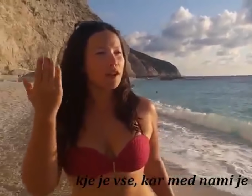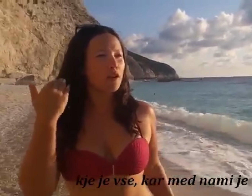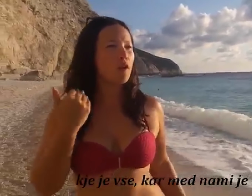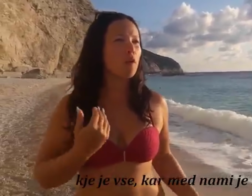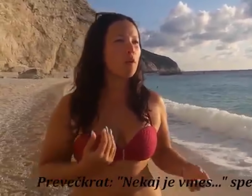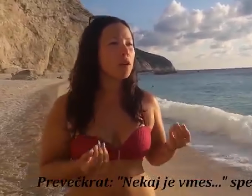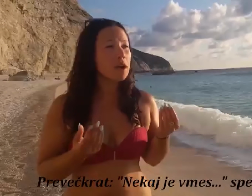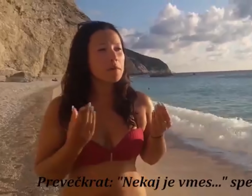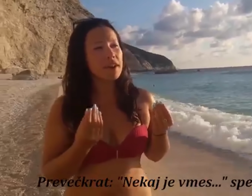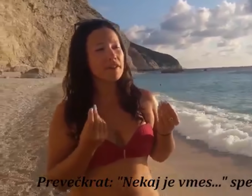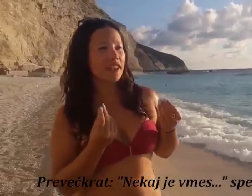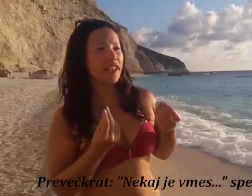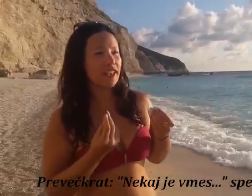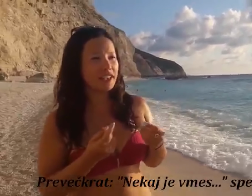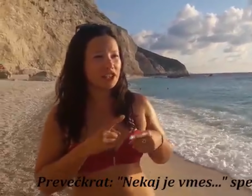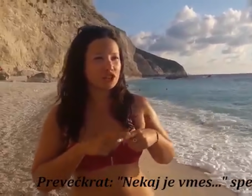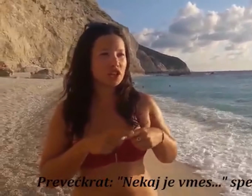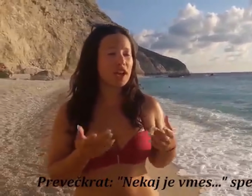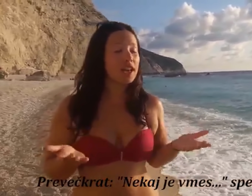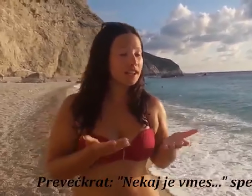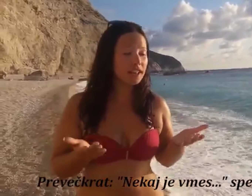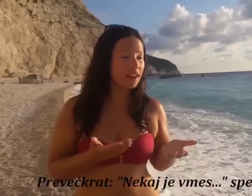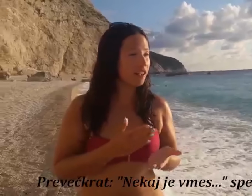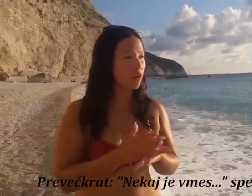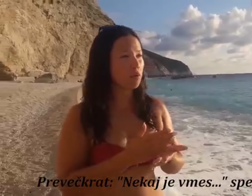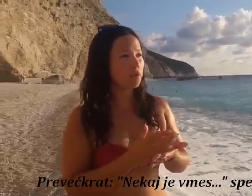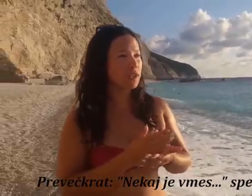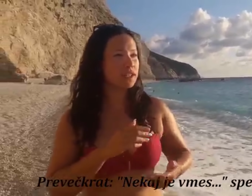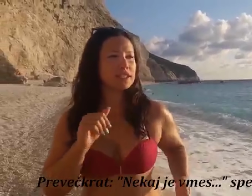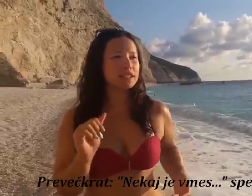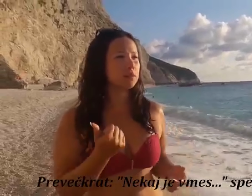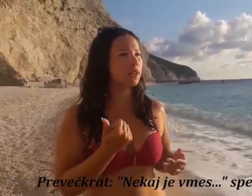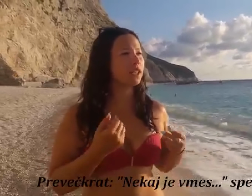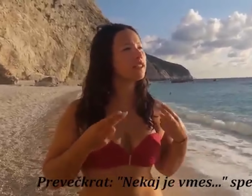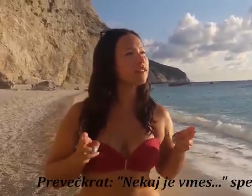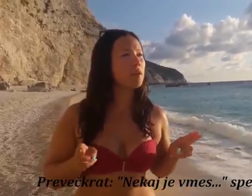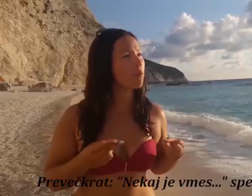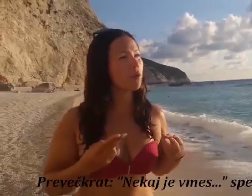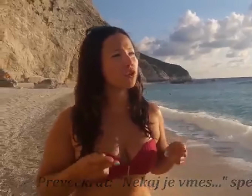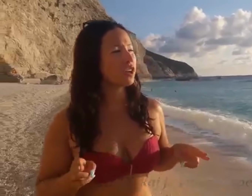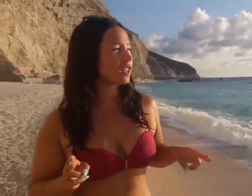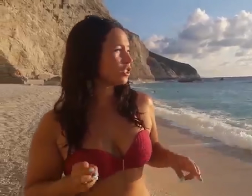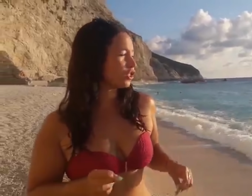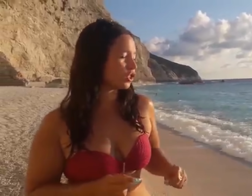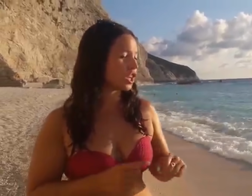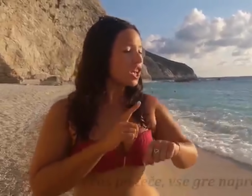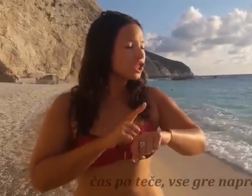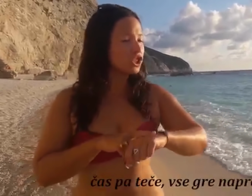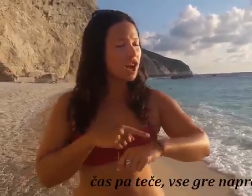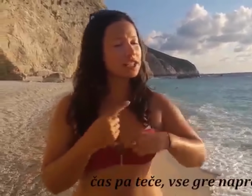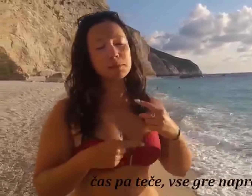bilo. Prevečkrat nekaj je v misl, spet ne moreš,